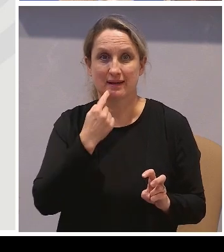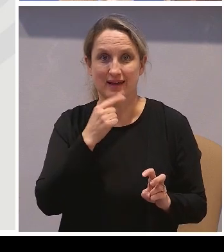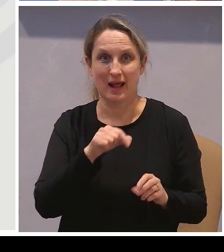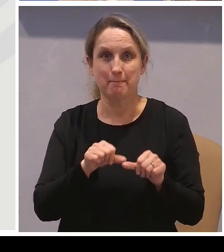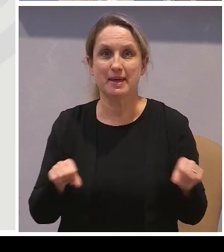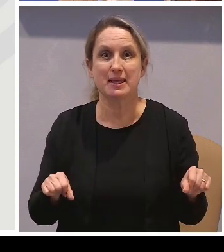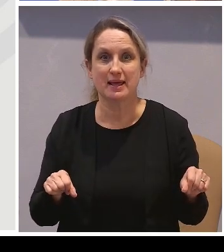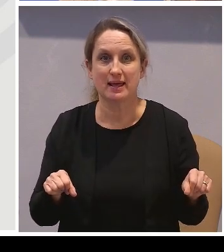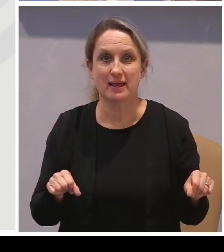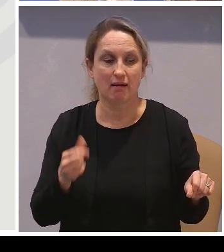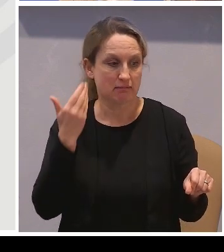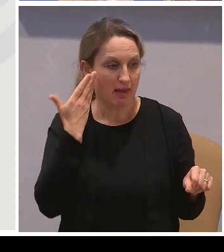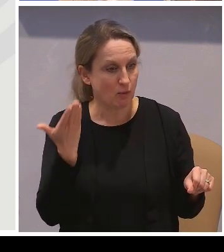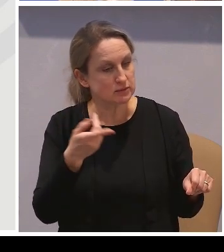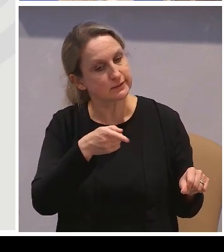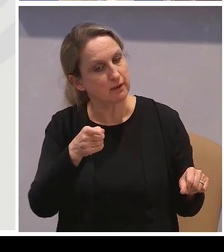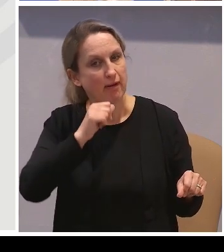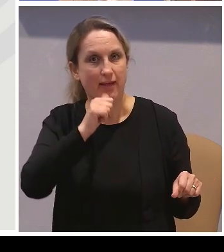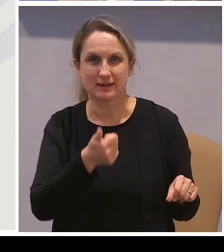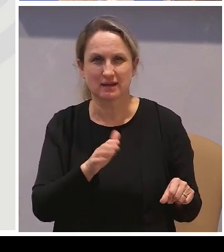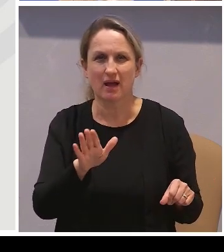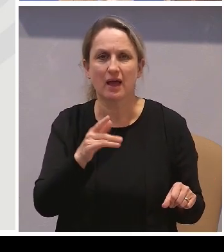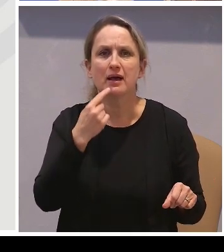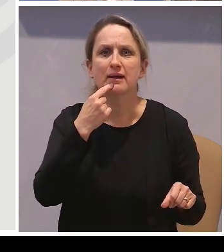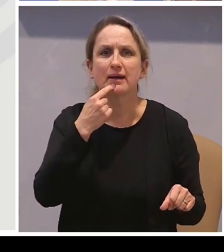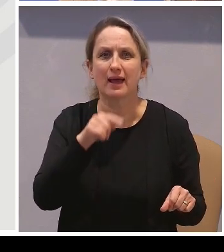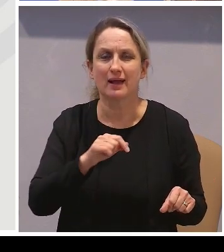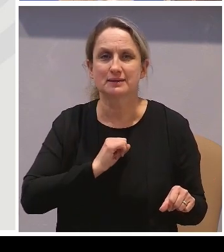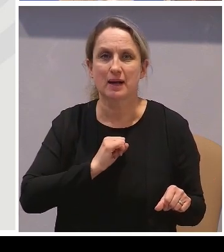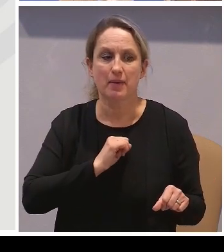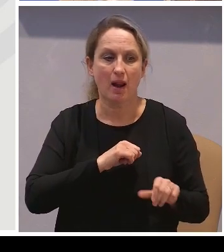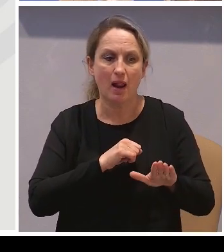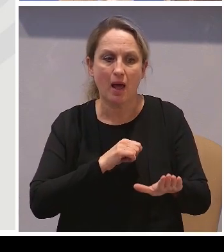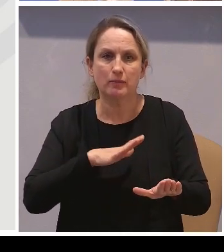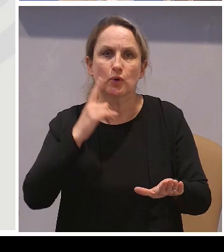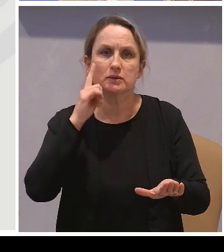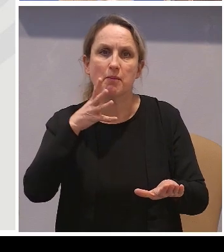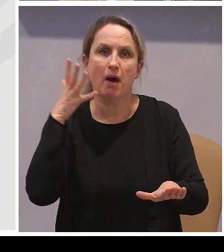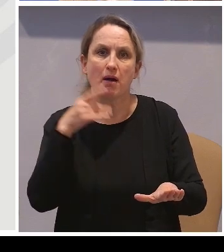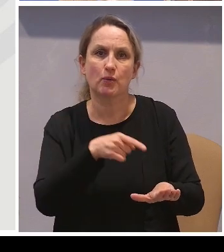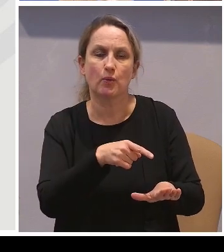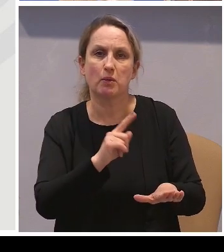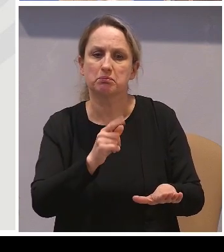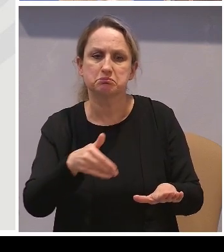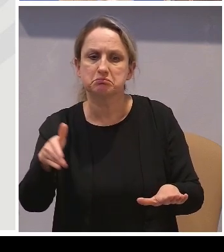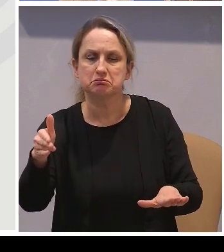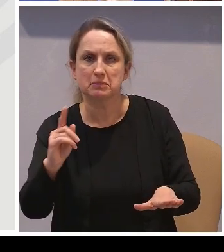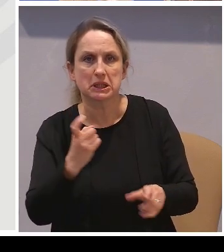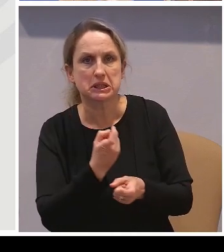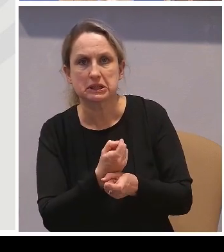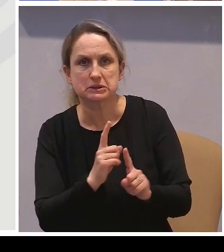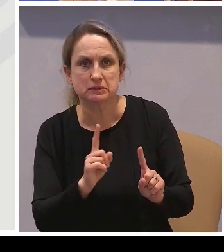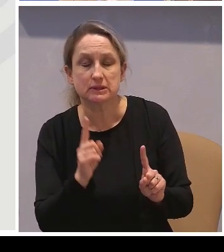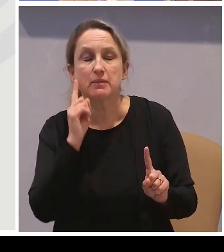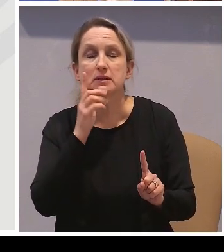piirang, spoke et about kui ei the oska, question siis of vaid see on tegelikult language. selleks, et see laps ka päriselt mõistaks, Language mis teda ees is ootab, an important criteria because it's